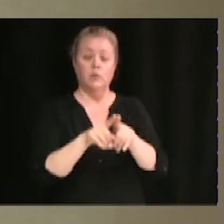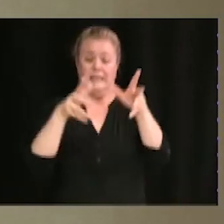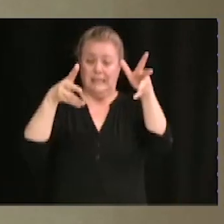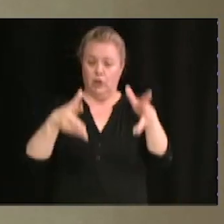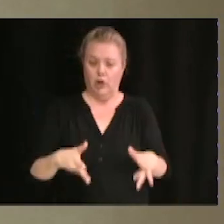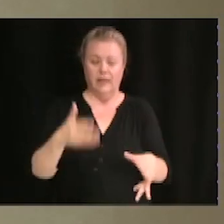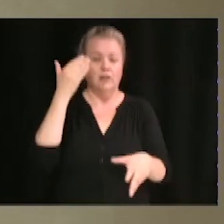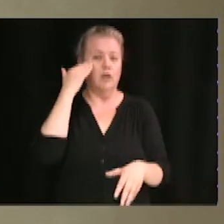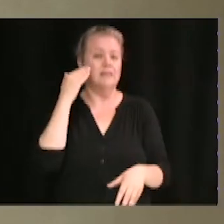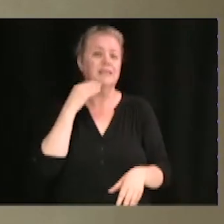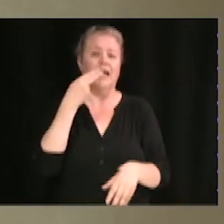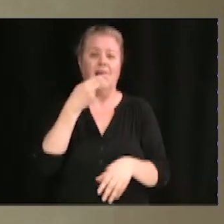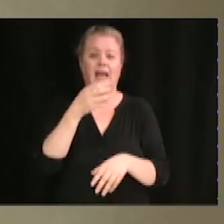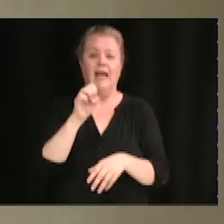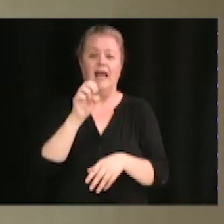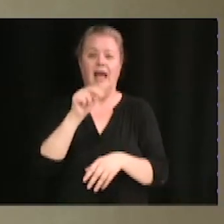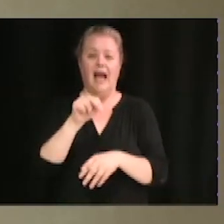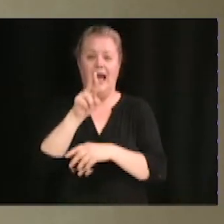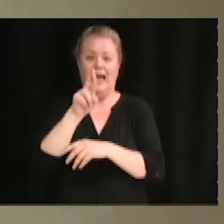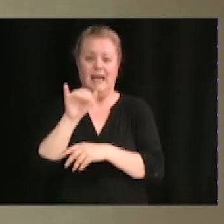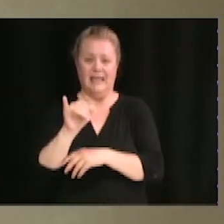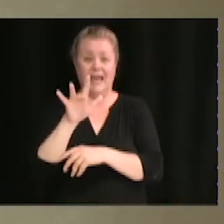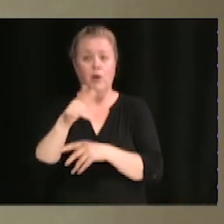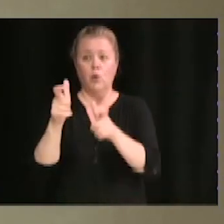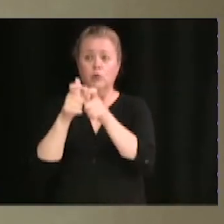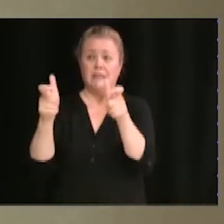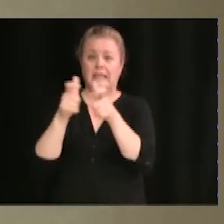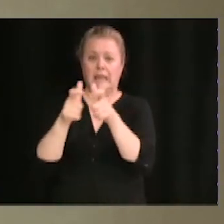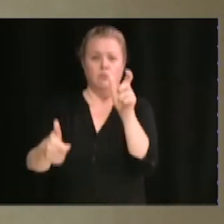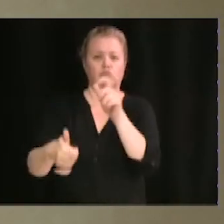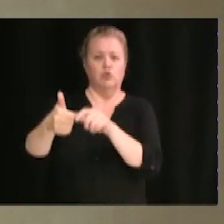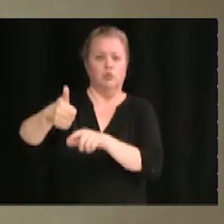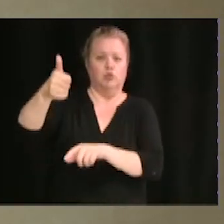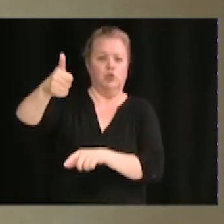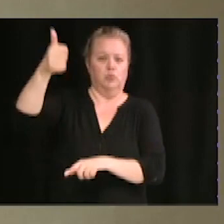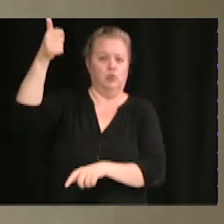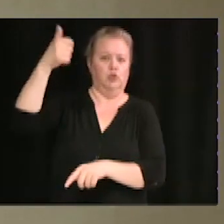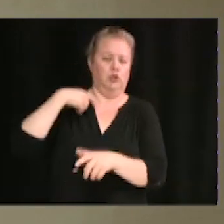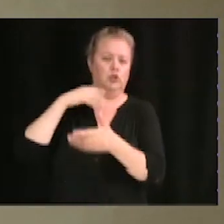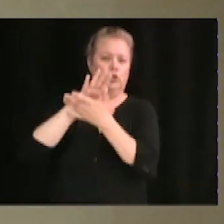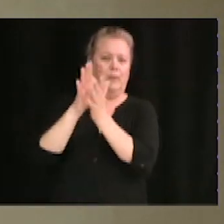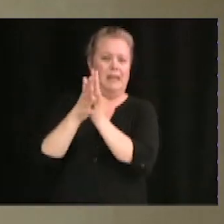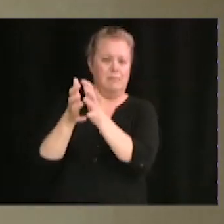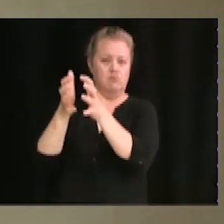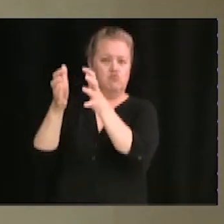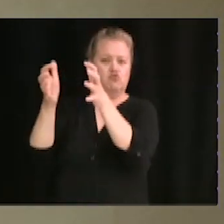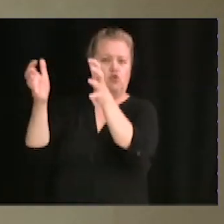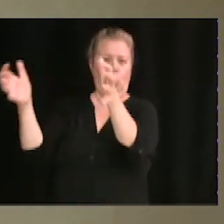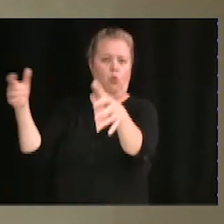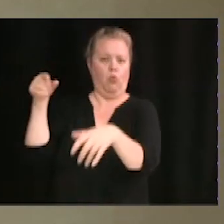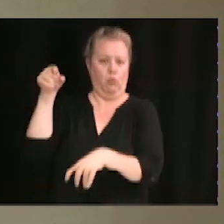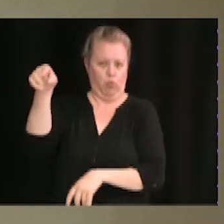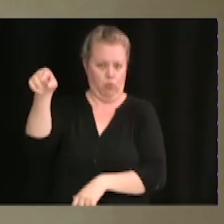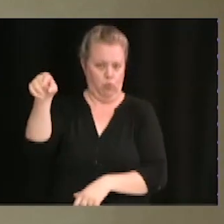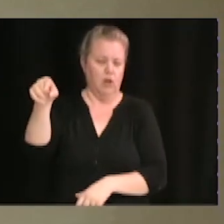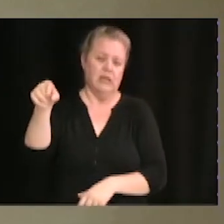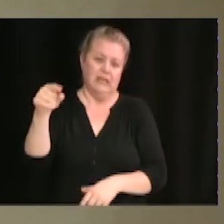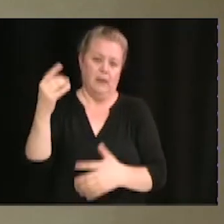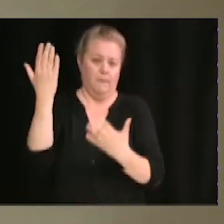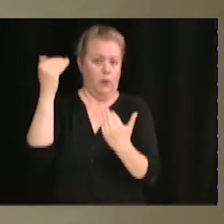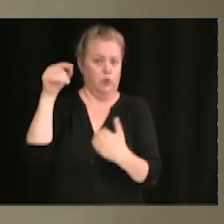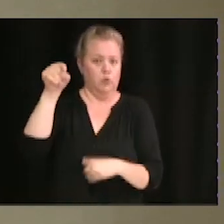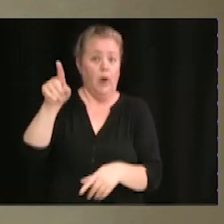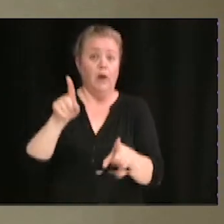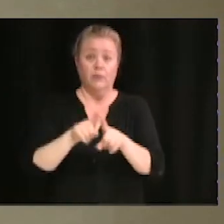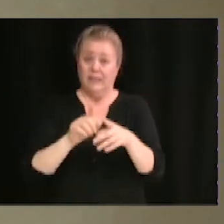parce que notre parc industriel grossit. Les entreprises s'agrandissent, ont de plus grands besoins. Notre ville